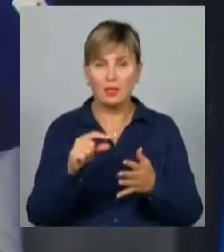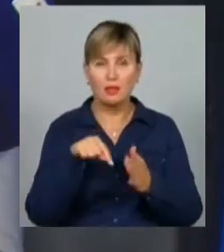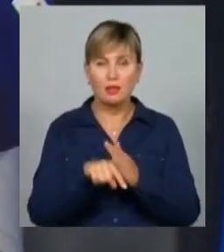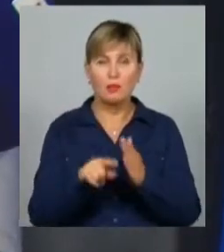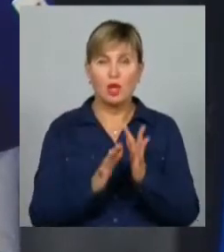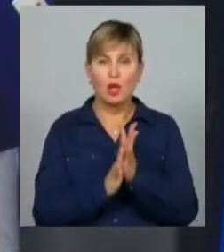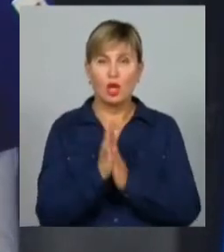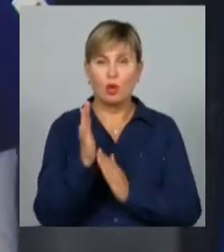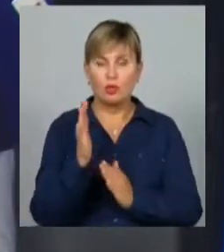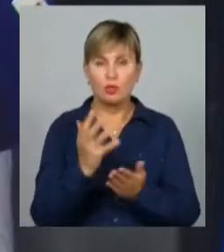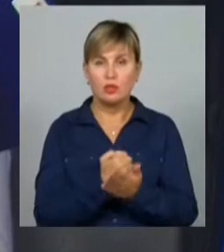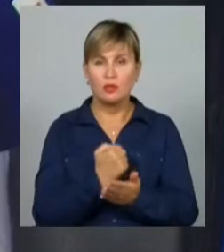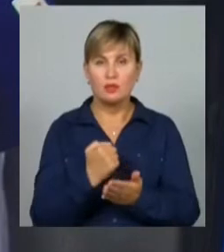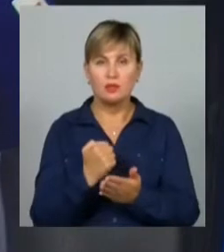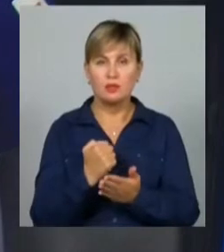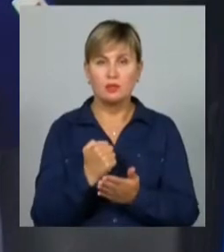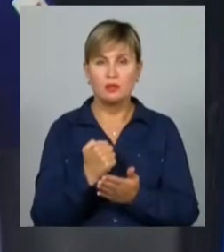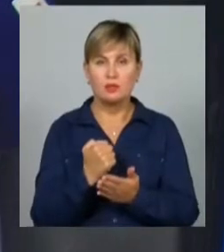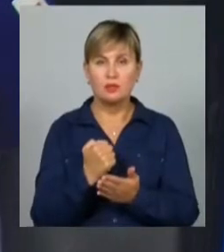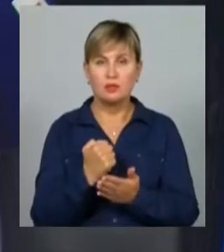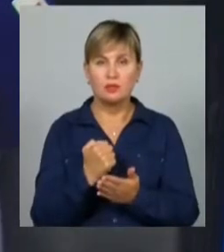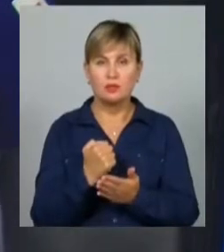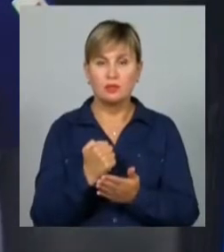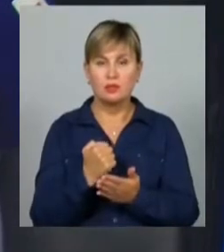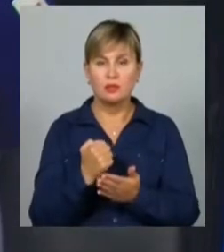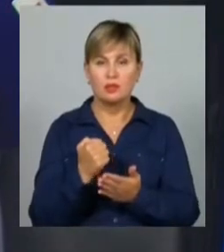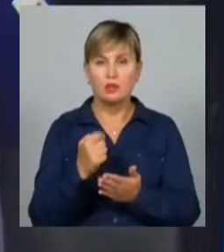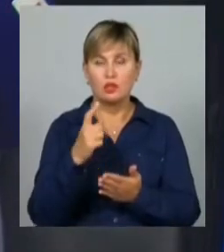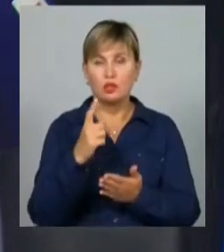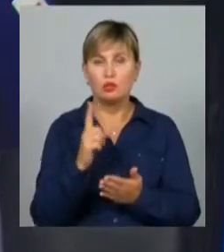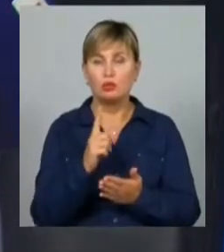что говорит о загрязнении питьевой воды.